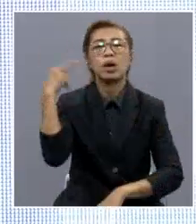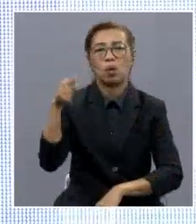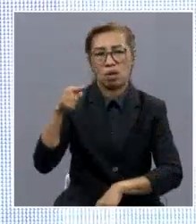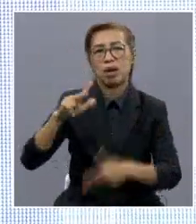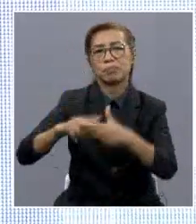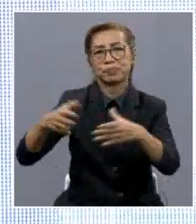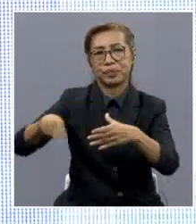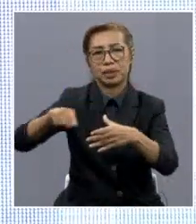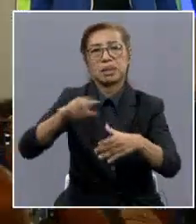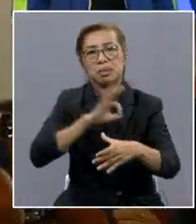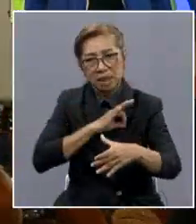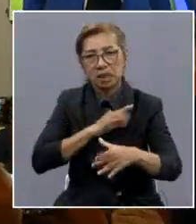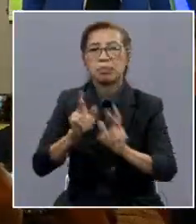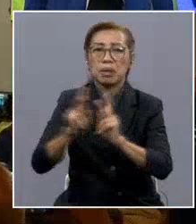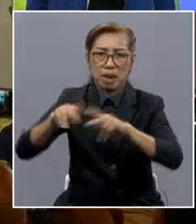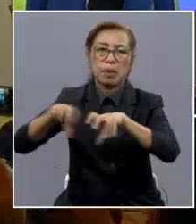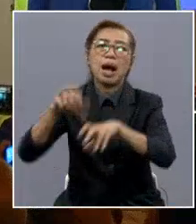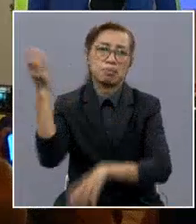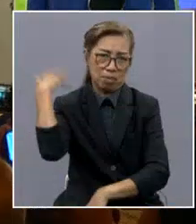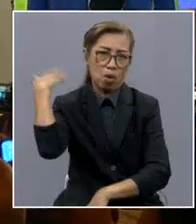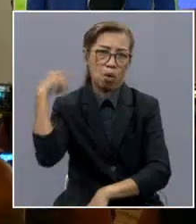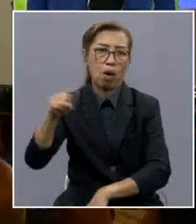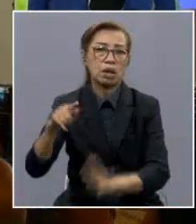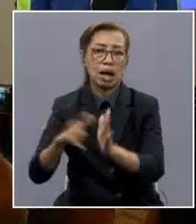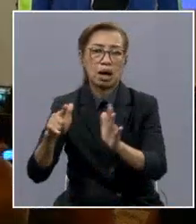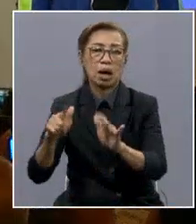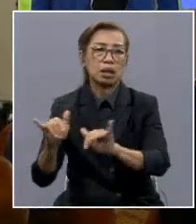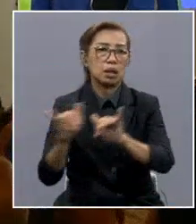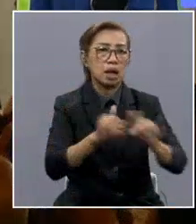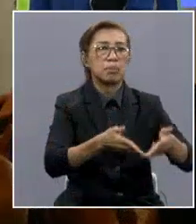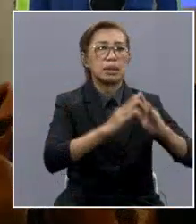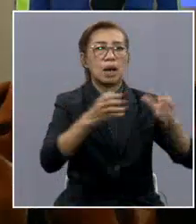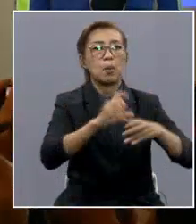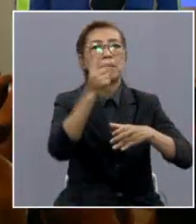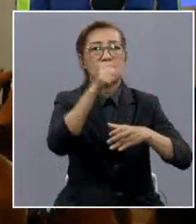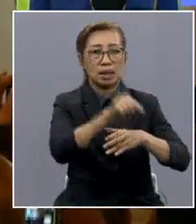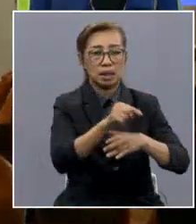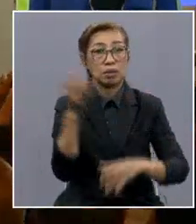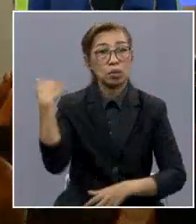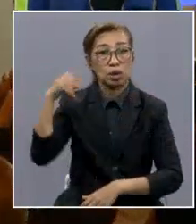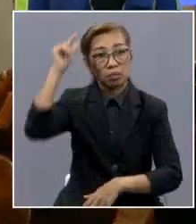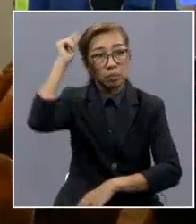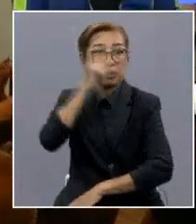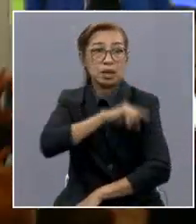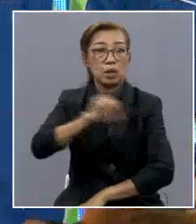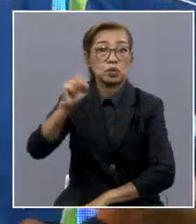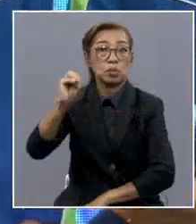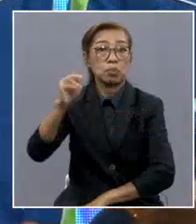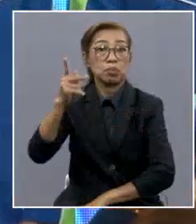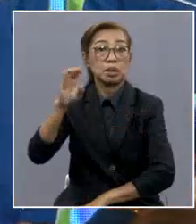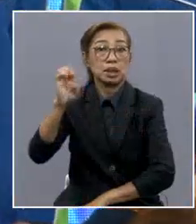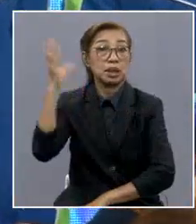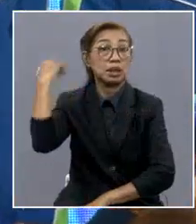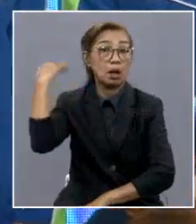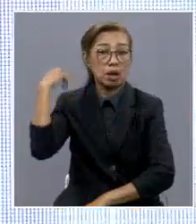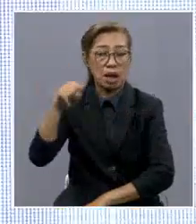มาชิกของพลังประชารัฐอยู่ก่อนหน้านี้แล้วอะครับก่อนที่จะแยกตัวกันออกไปหลังจากที่คุณสมคิดจตุศรีพิทักษ์อดีตรองนายกยกทีมลา